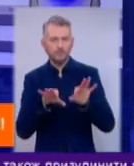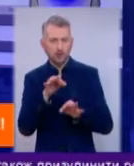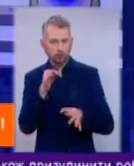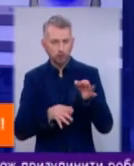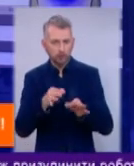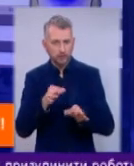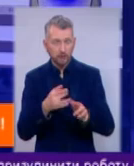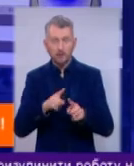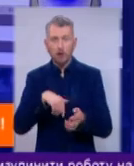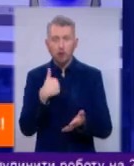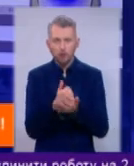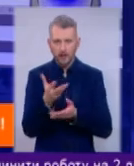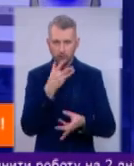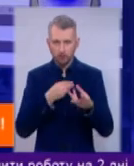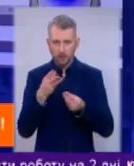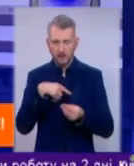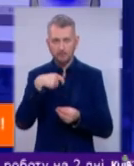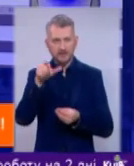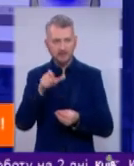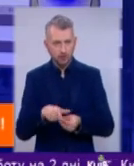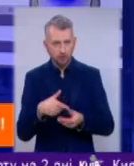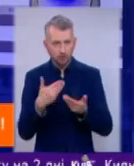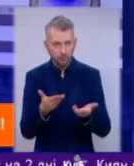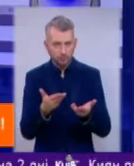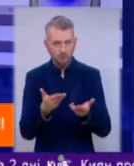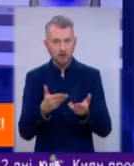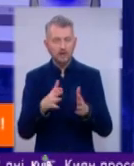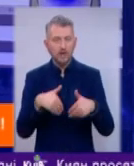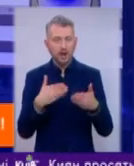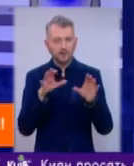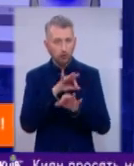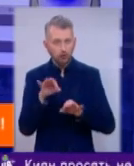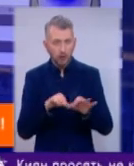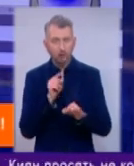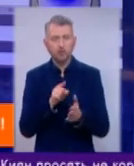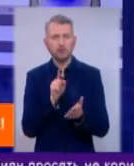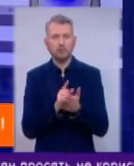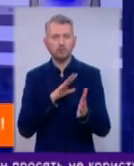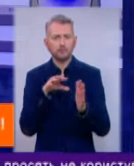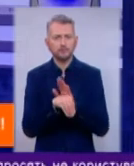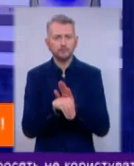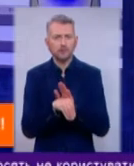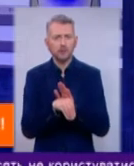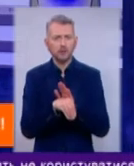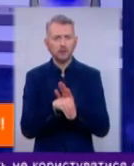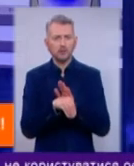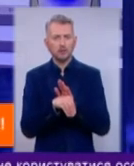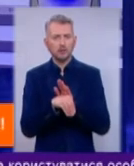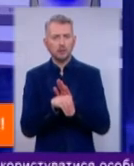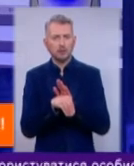президентському варіанті законопроекту. Саме вони мають мати складені в тому числі, напевно,